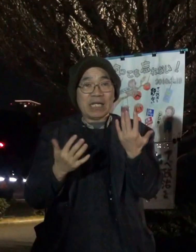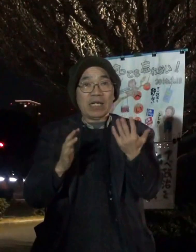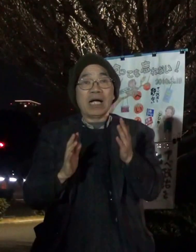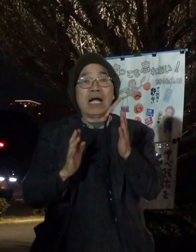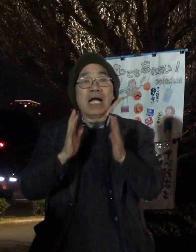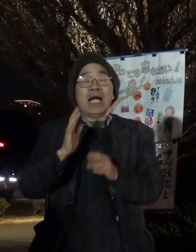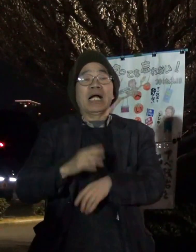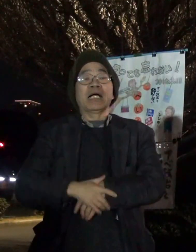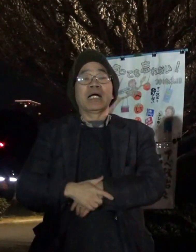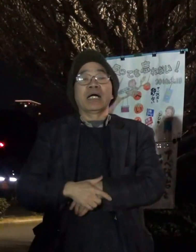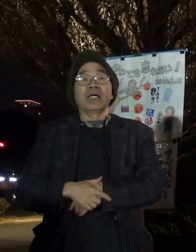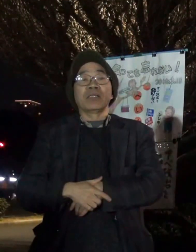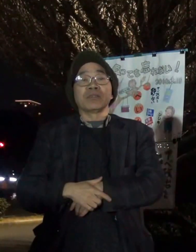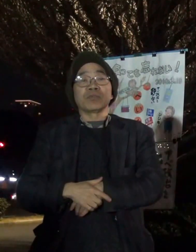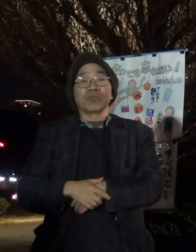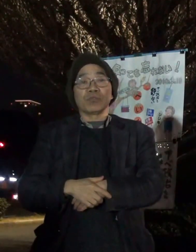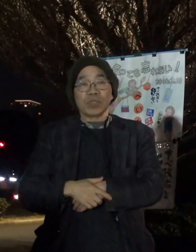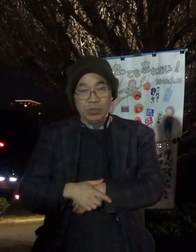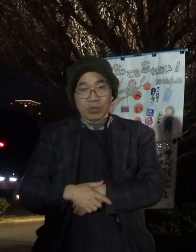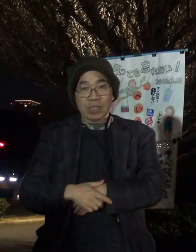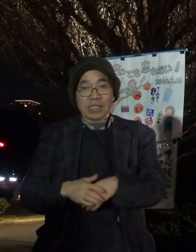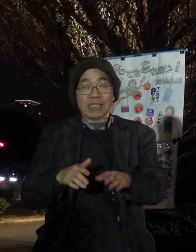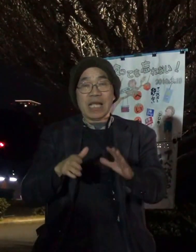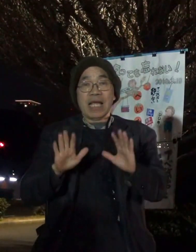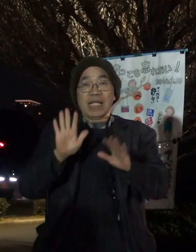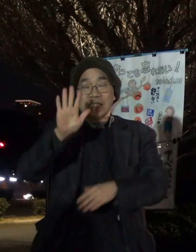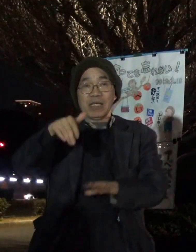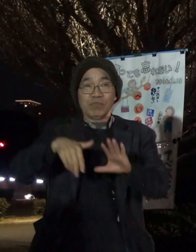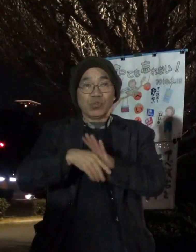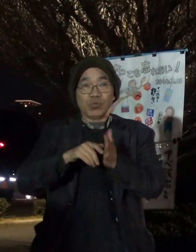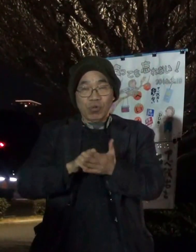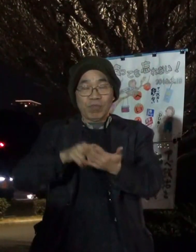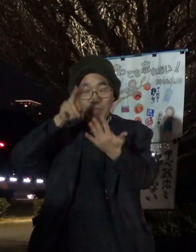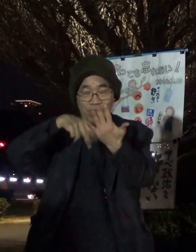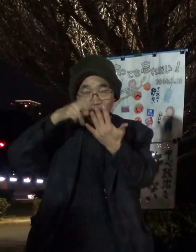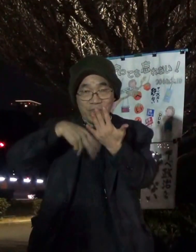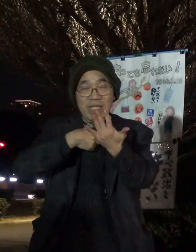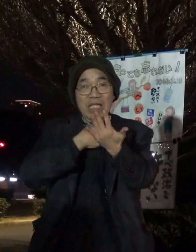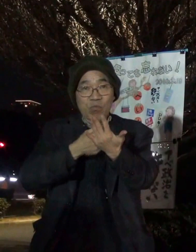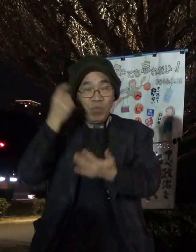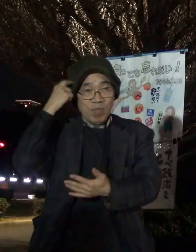文を朗読させていただきます。